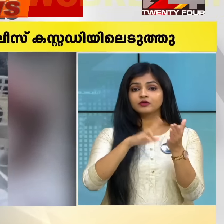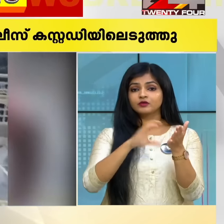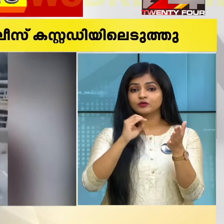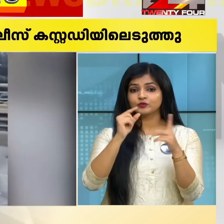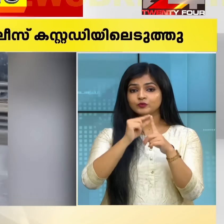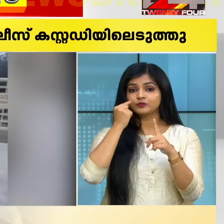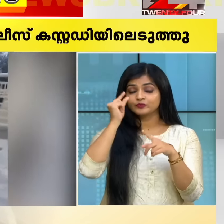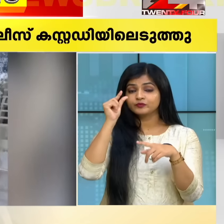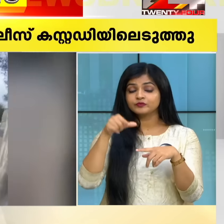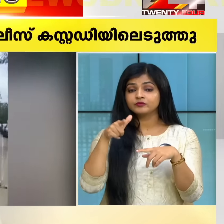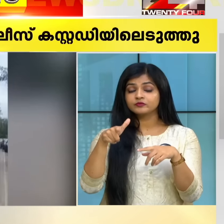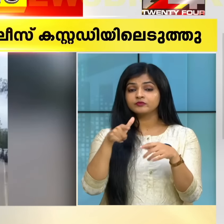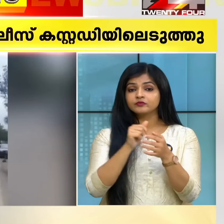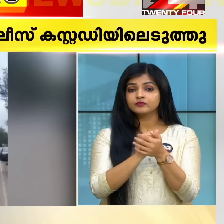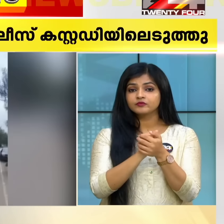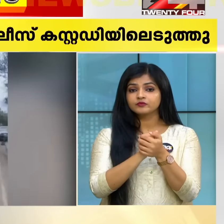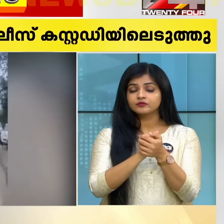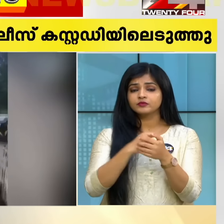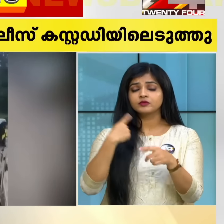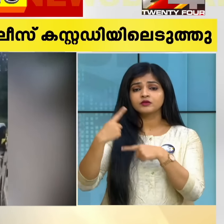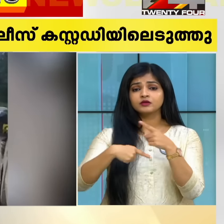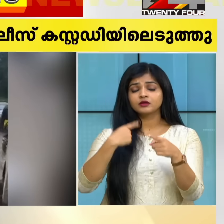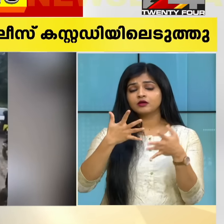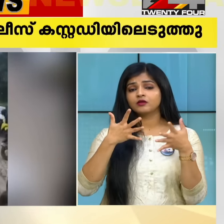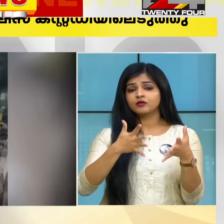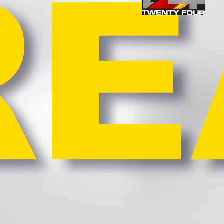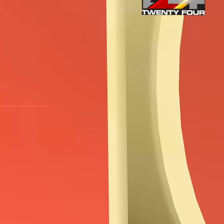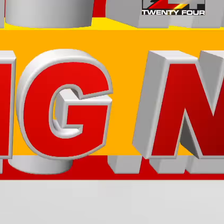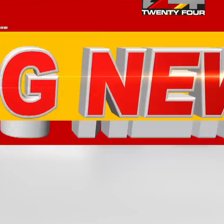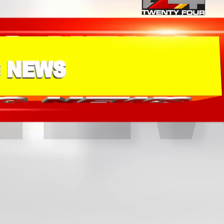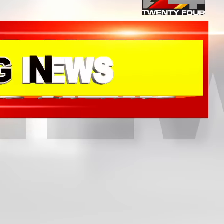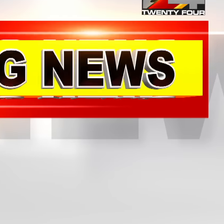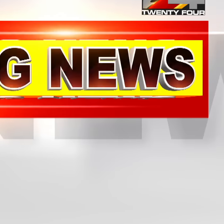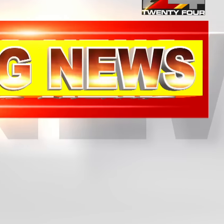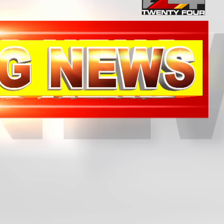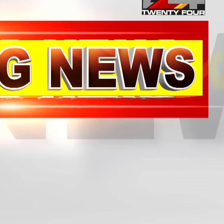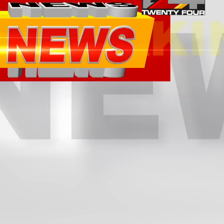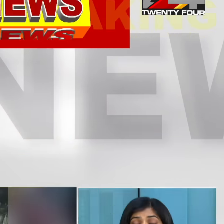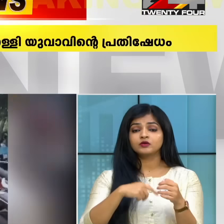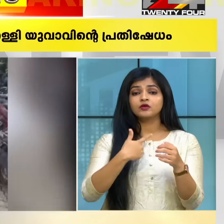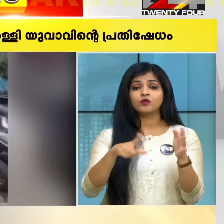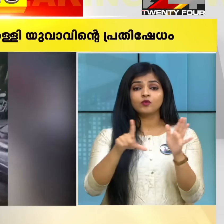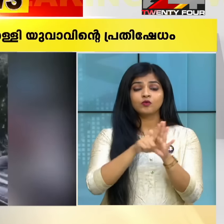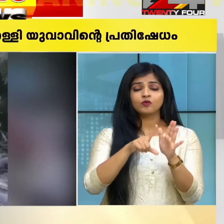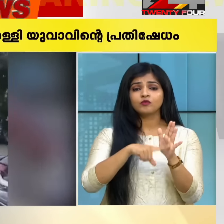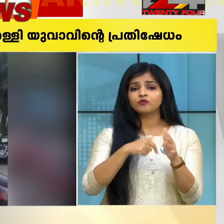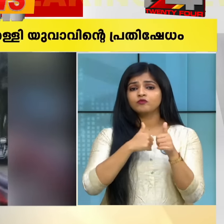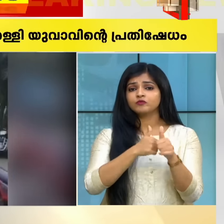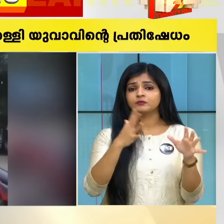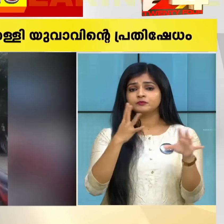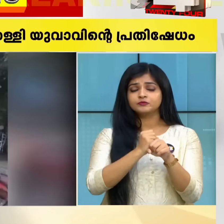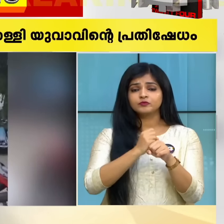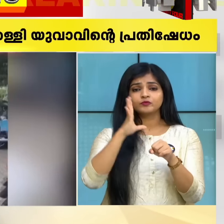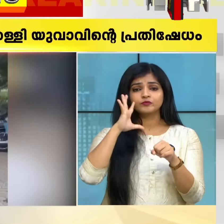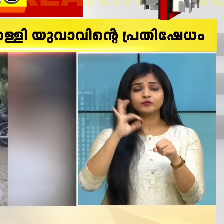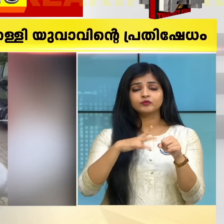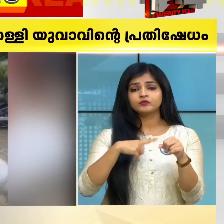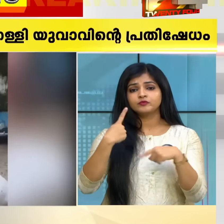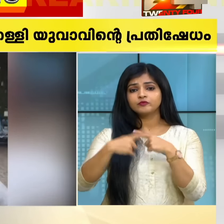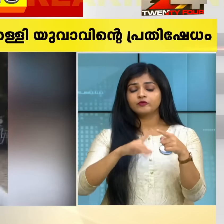എന്ന വ്യക്തി സ്ഥിരം ഞങ്ങൾക്കൊരു ശല്യക്കാരനാണ്. വളരെ ദാർഷ്ട്യത്തെ നിയമത്തിനെയൊക്കെ പുല്ലുവില കാണിക്കുന്ന മനുഷ്യനാണ്. അതിന്റെ ഉത്തമ തെളിവാണ് ഇന്ന് വേസ്റ്റ്